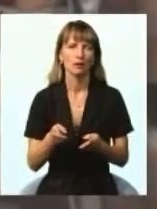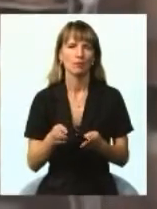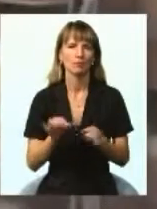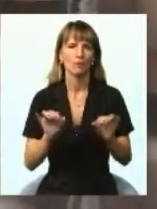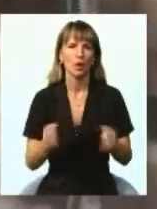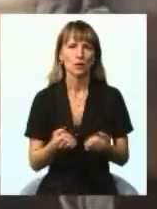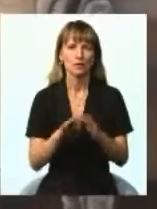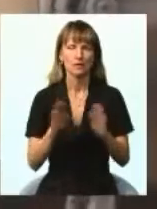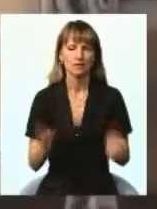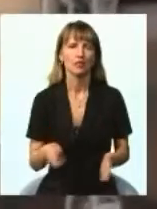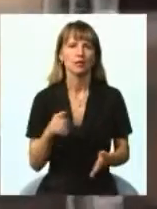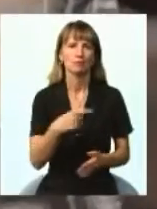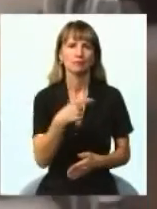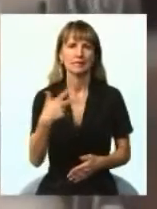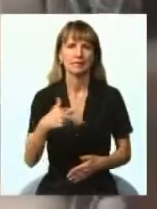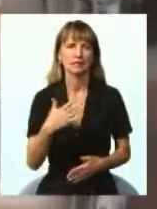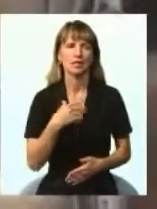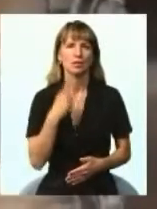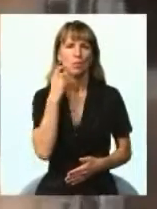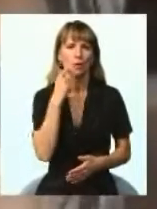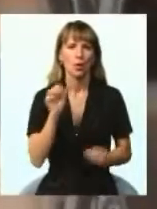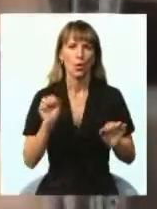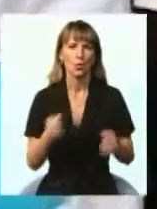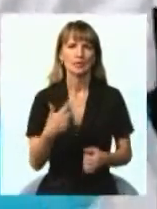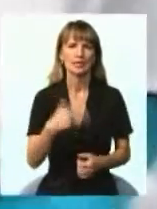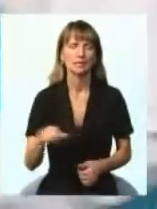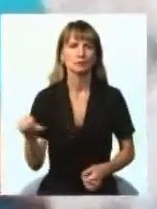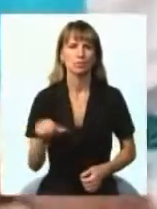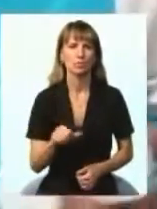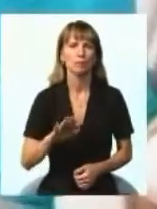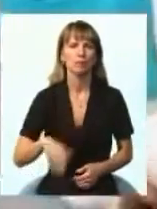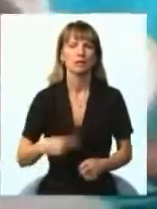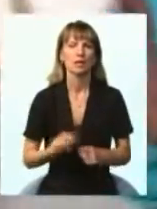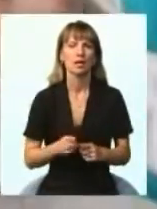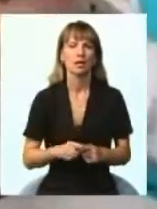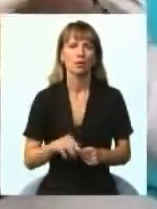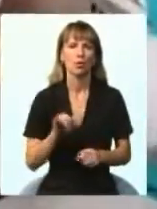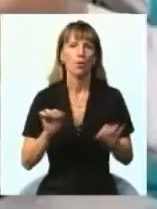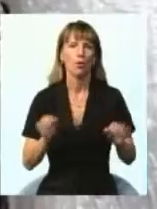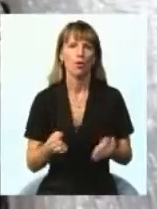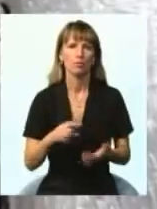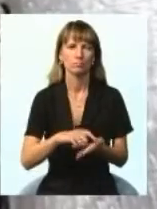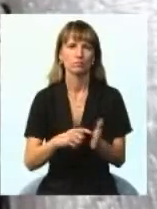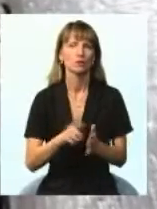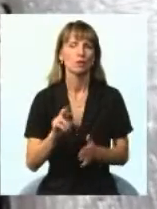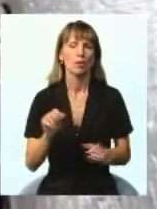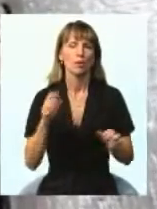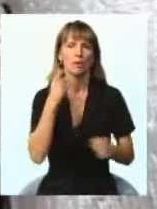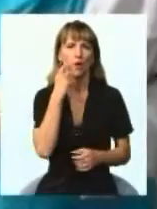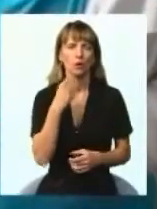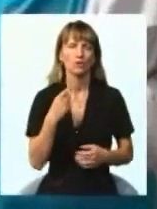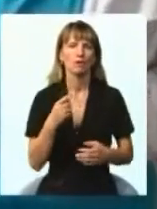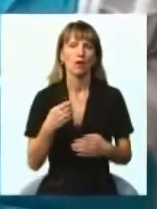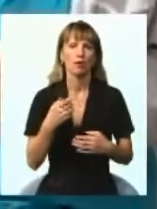у мінус 30 градусів наше морозиво охолоджується 30 хвилин. Після цього у холодних приміщеннях, щоб морозиво не розтануло,